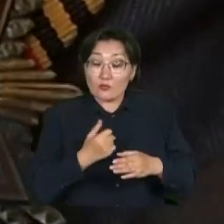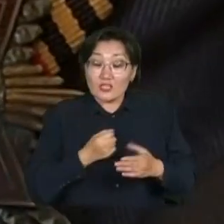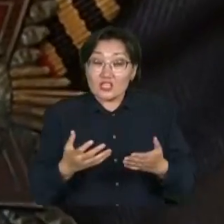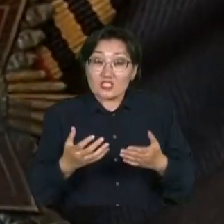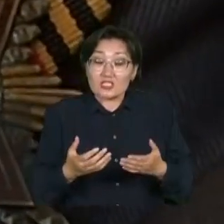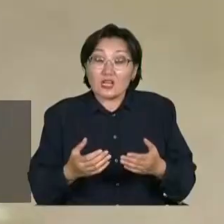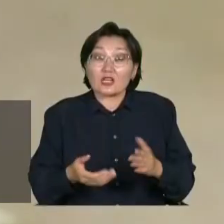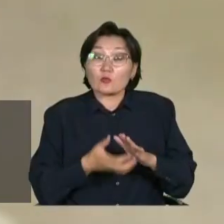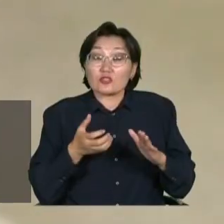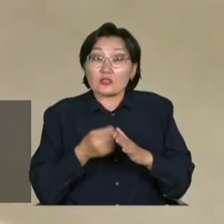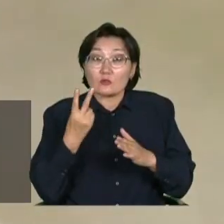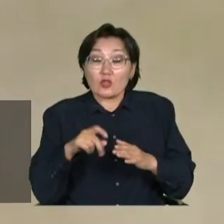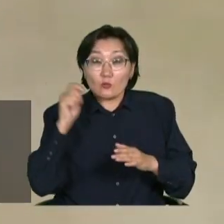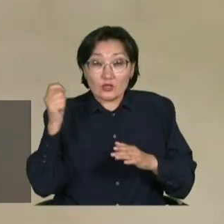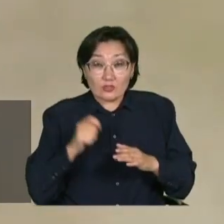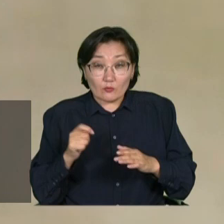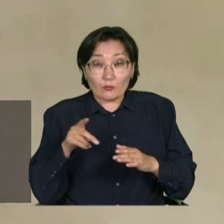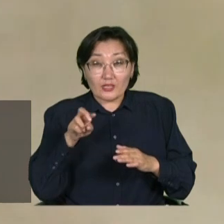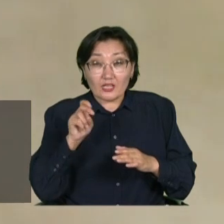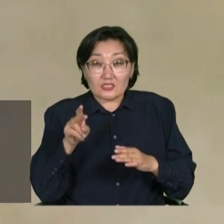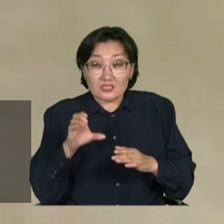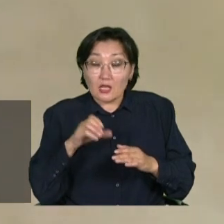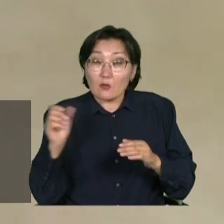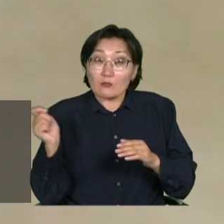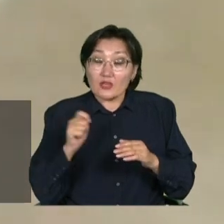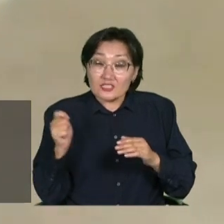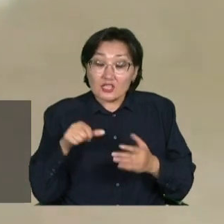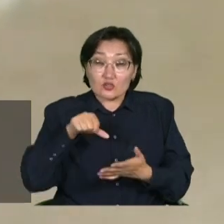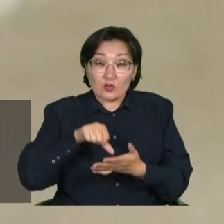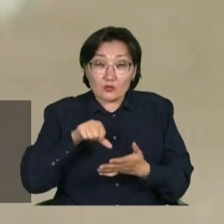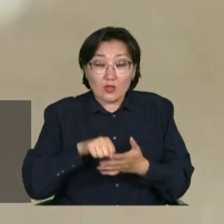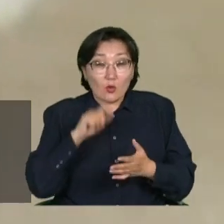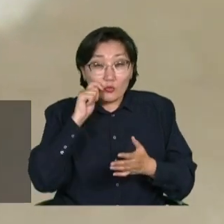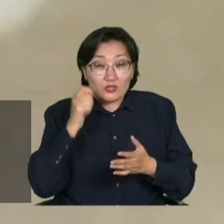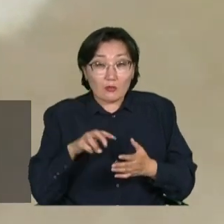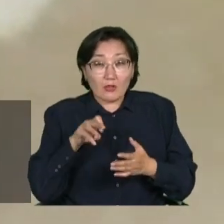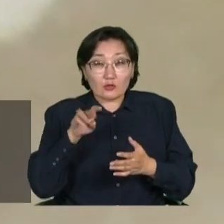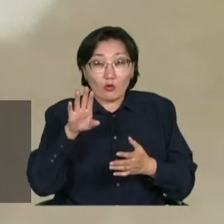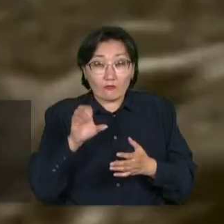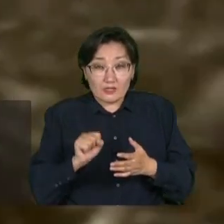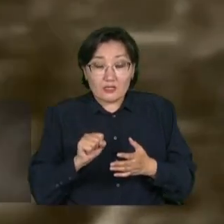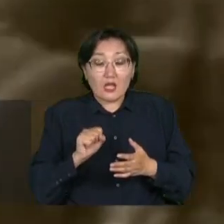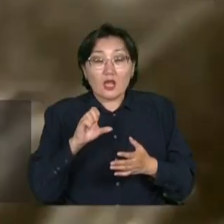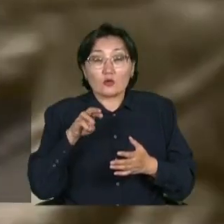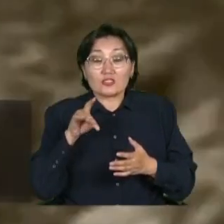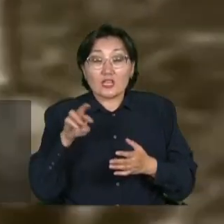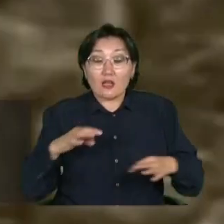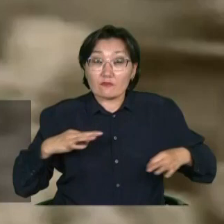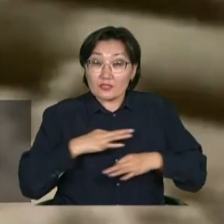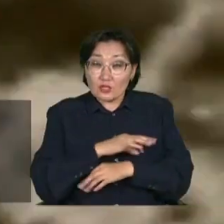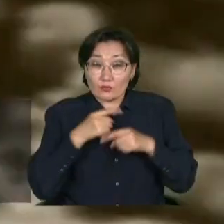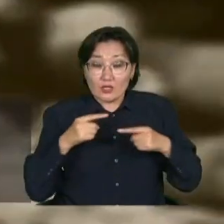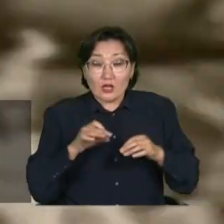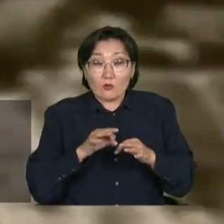шақыртылған. Екінші Украин және Брянск майдандарына қатысып, Кременчук, Украина, Молдова, Аустрия, Венгрия және тағы